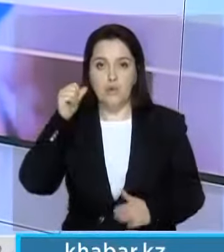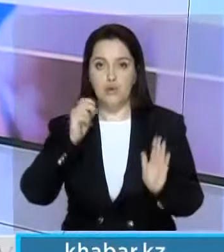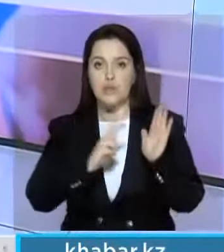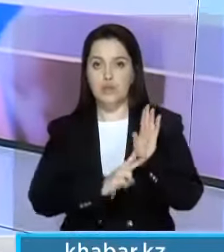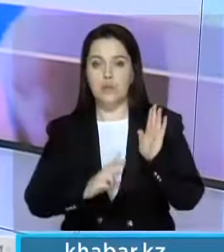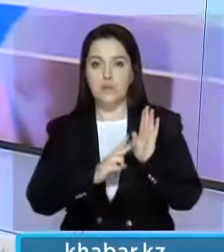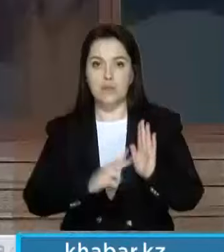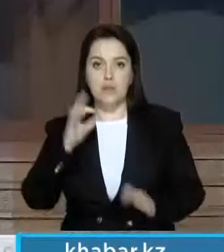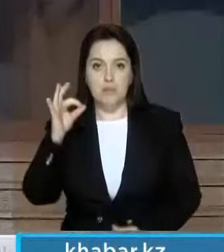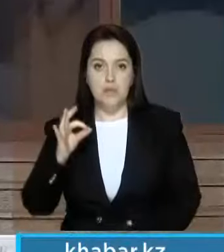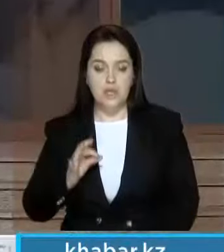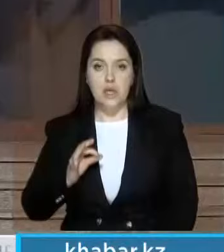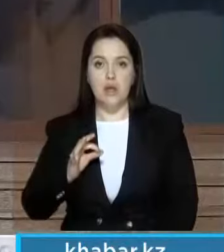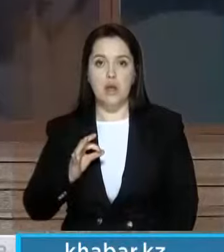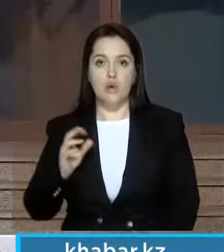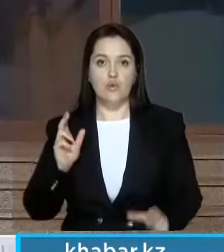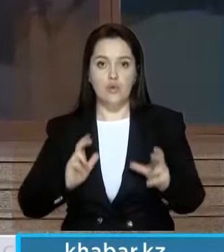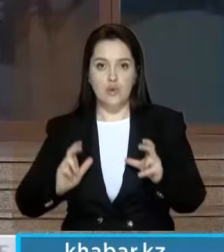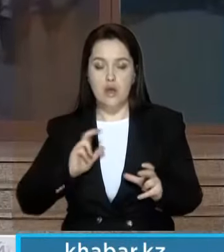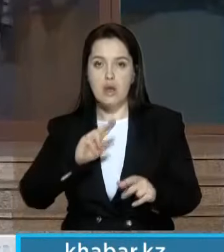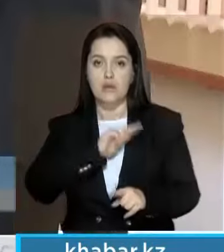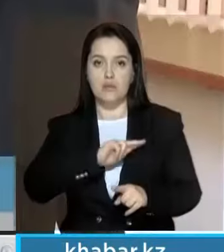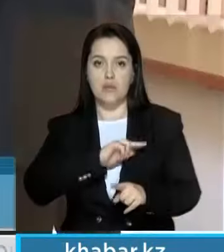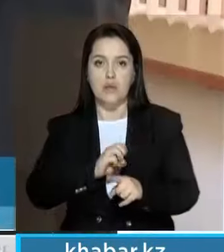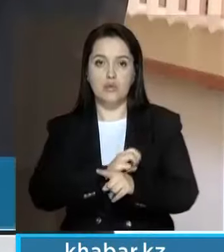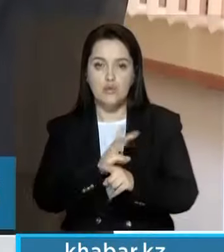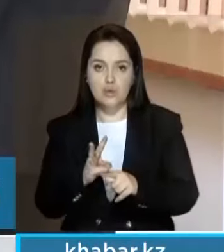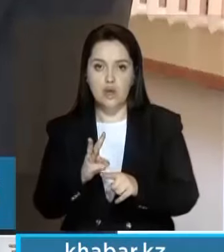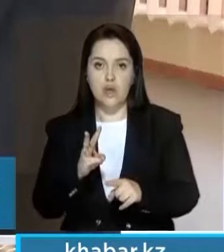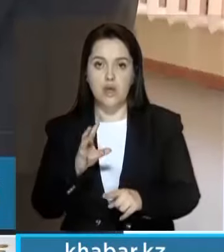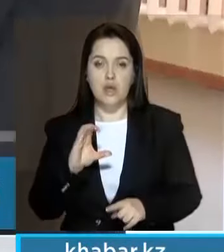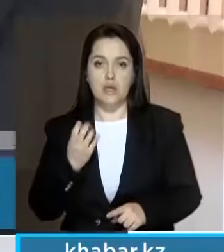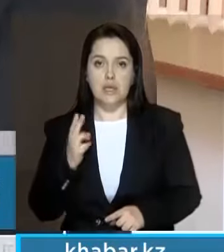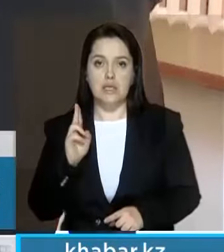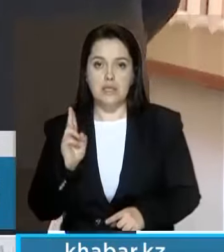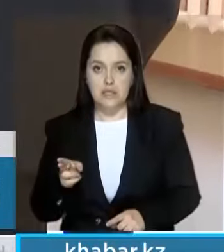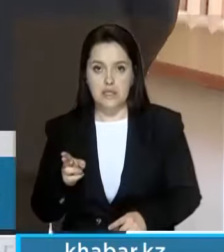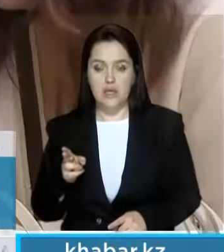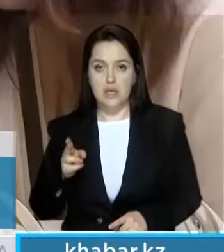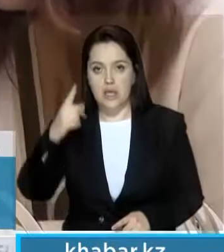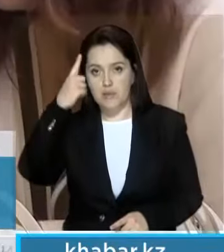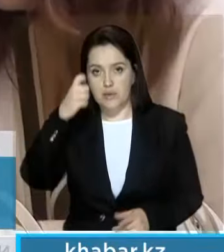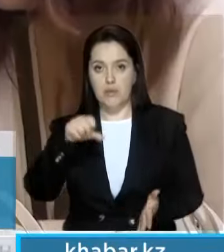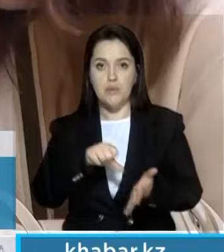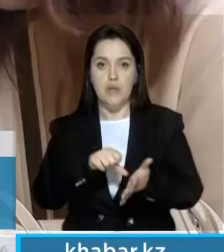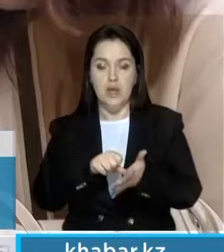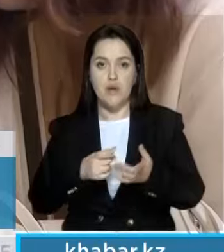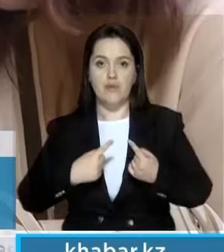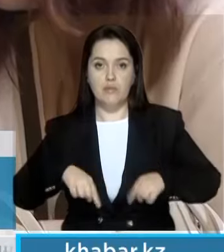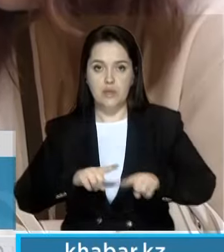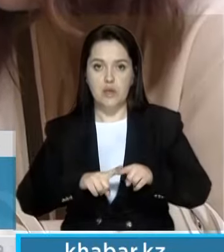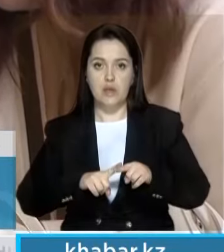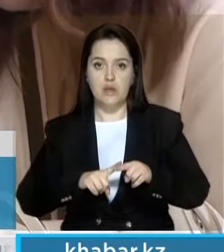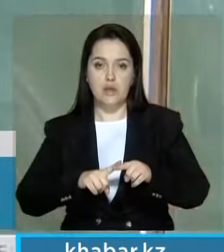прошлом году 77% вчерашних студентов стабильно трудоустроить об этом на брифинге встк сообщили представители